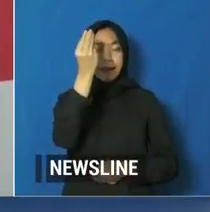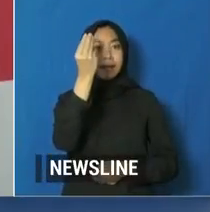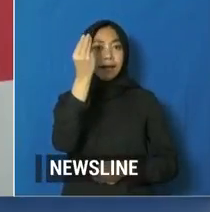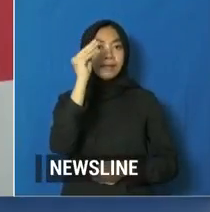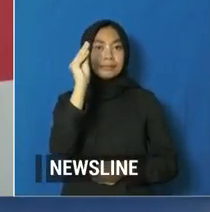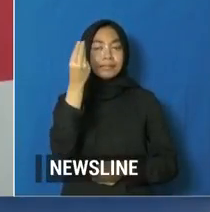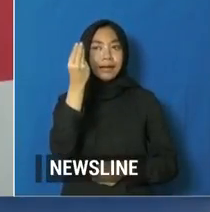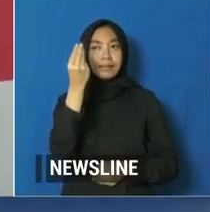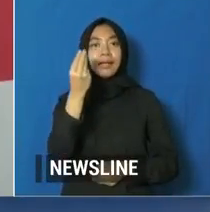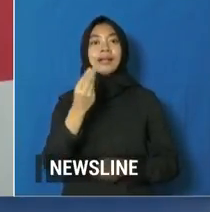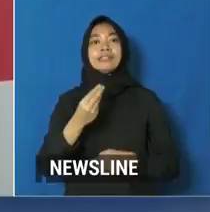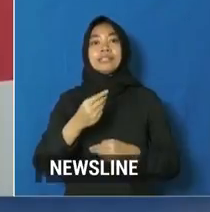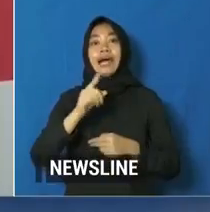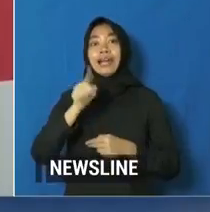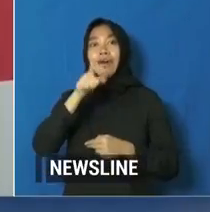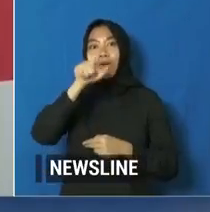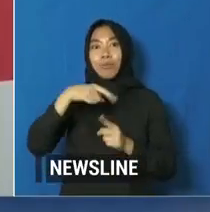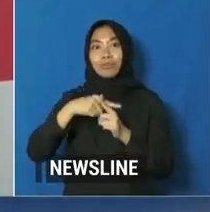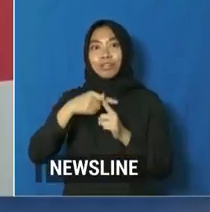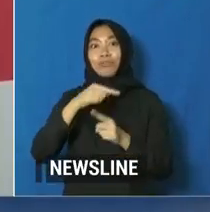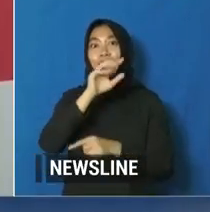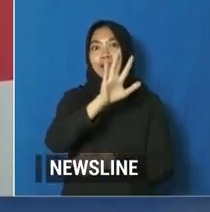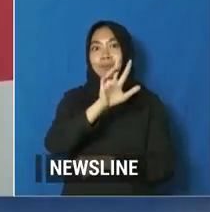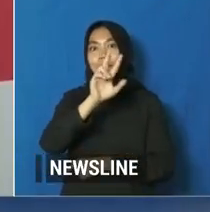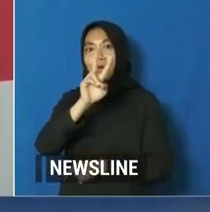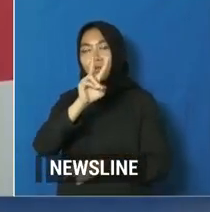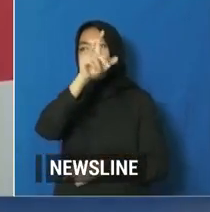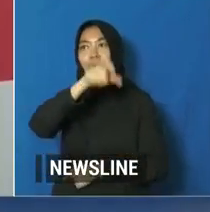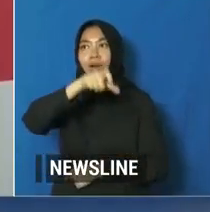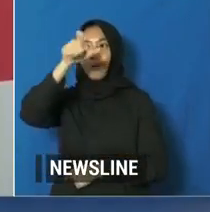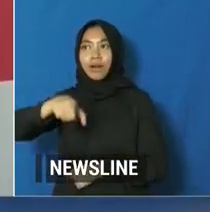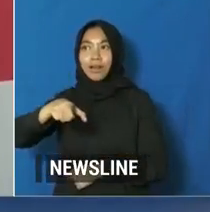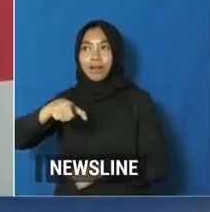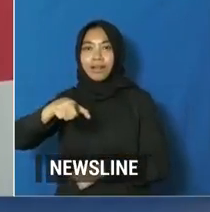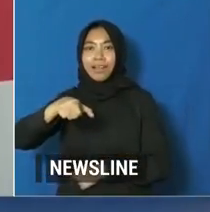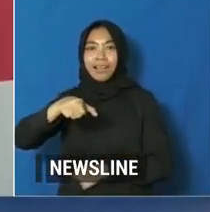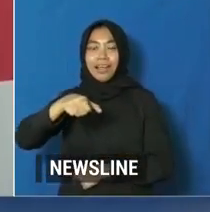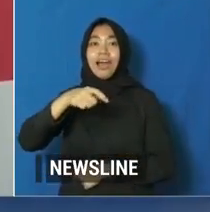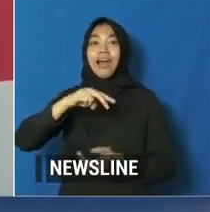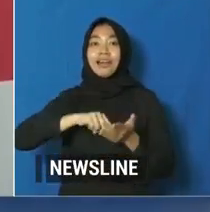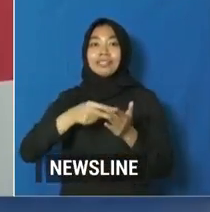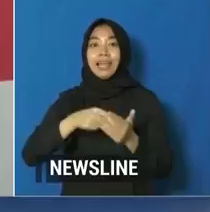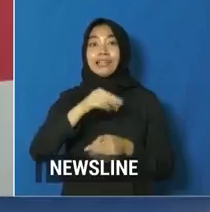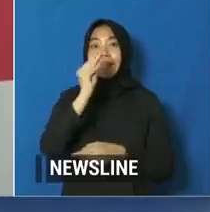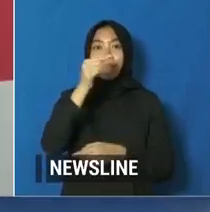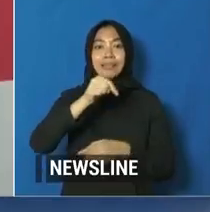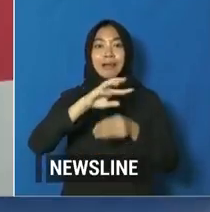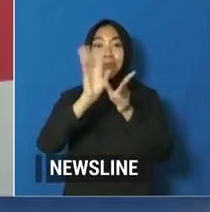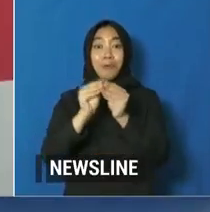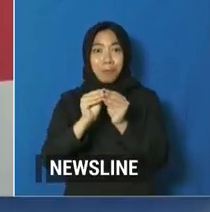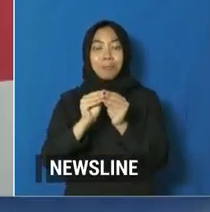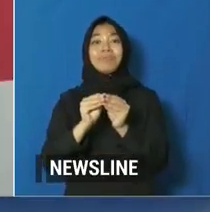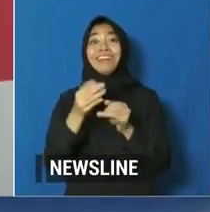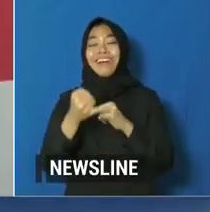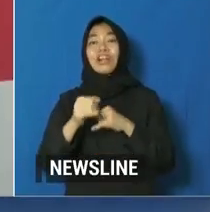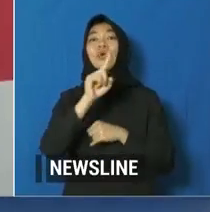penambahan kasus sebanyak 52 orang, sehingga total kasus akumulasi menjadi 210 orang.